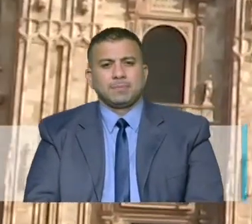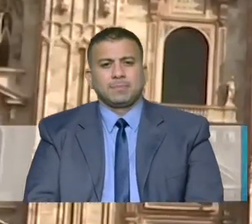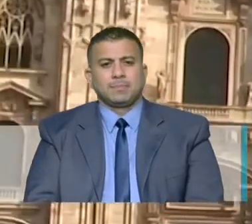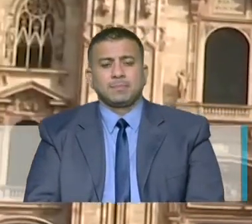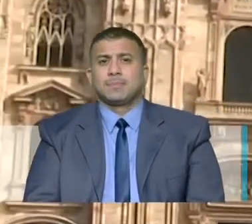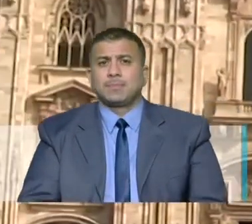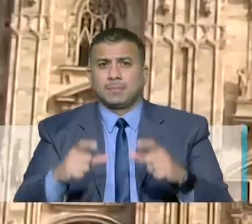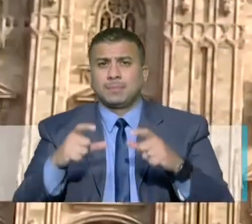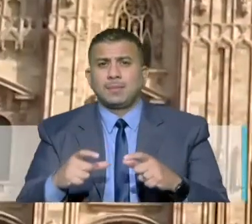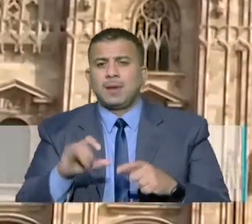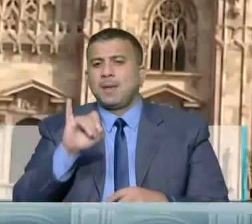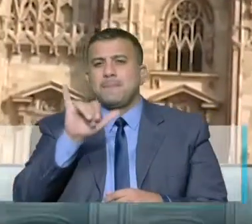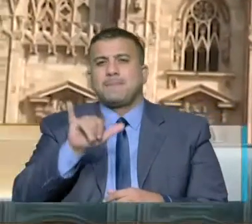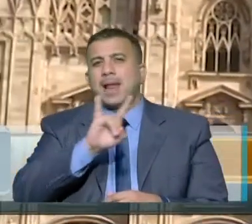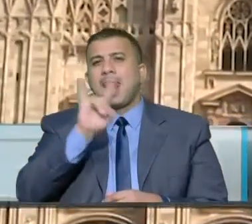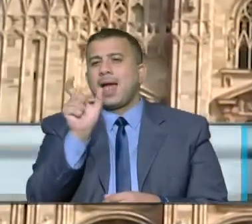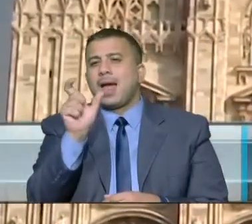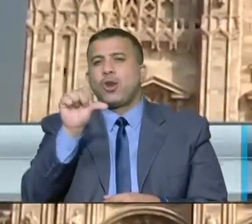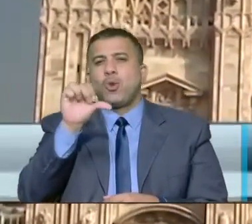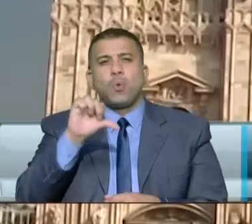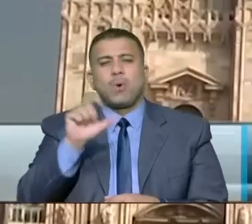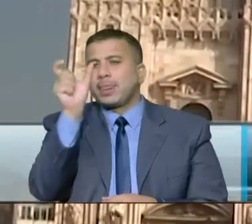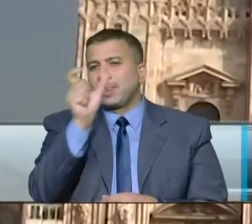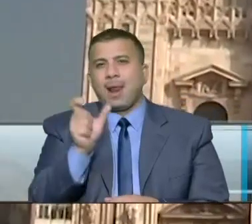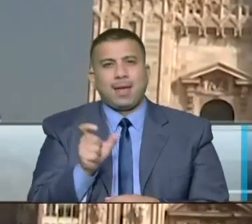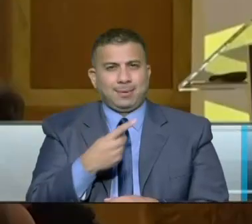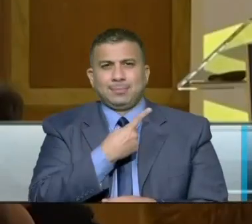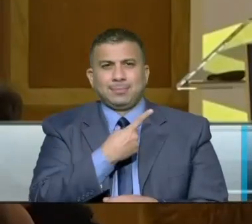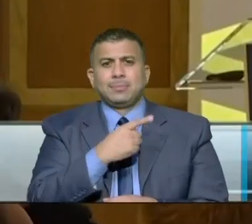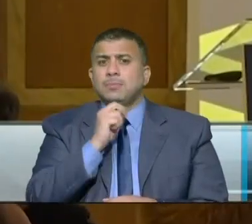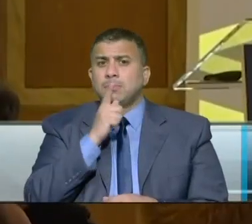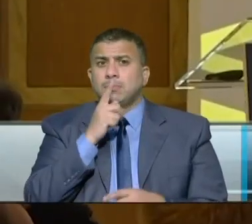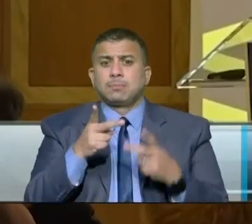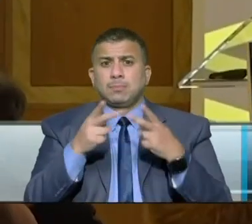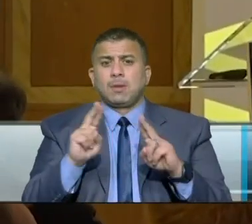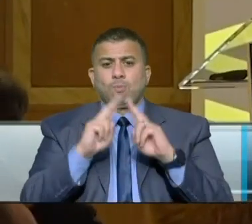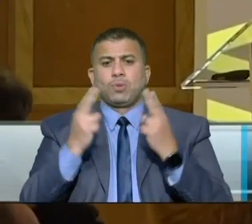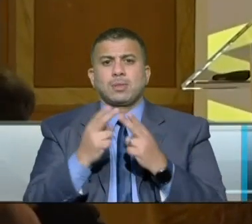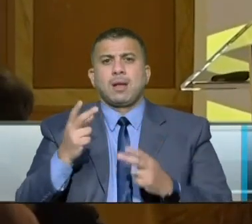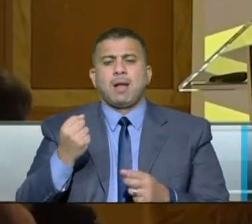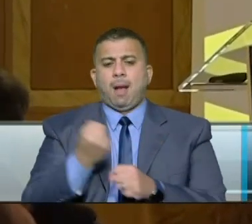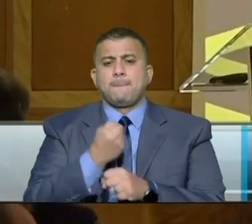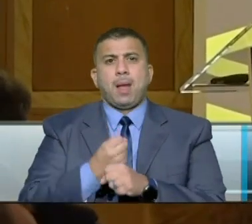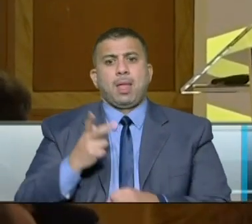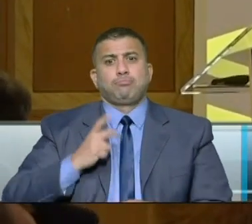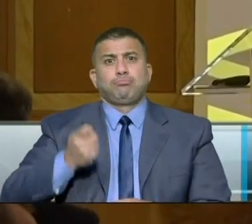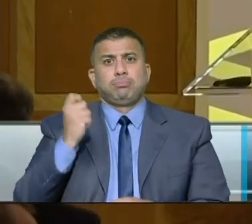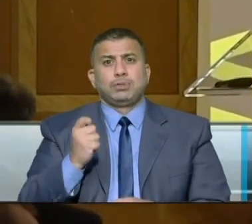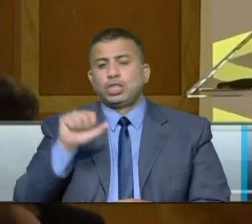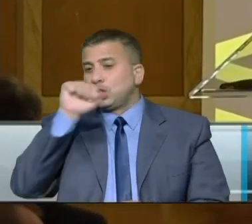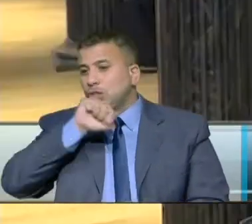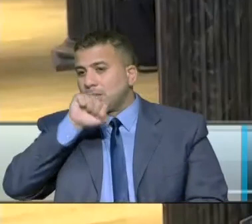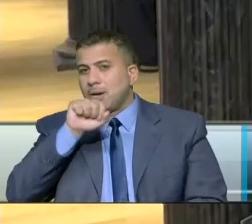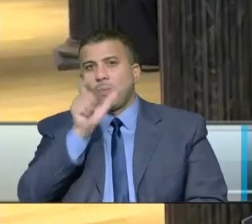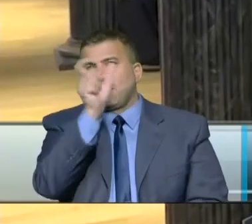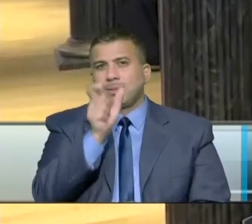في مدينة ميلانو عاصمة المال والأعمال الإيطالية، انطلق منتدى الأعمال بين الشارقة وإيطاليا